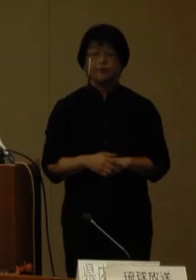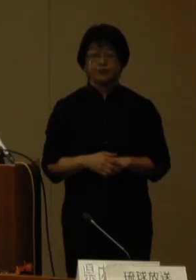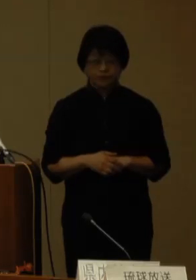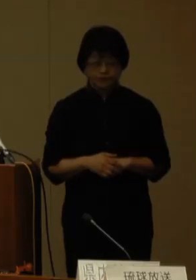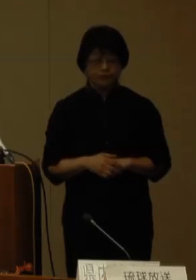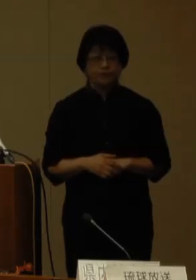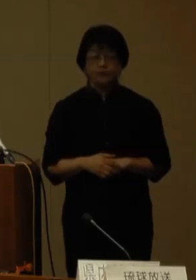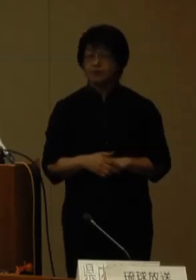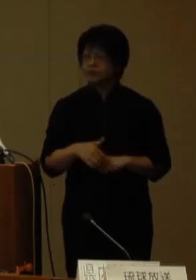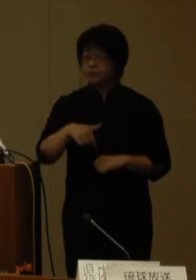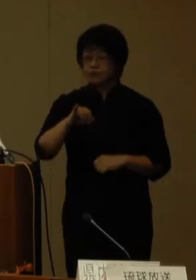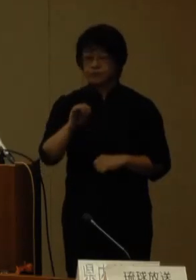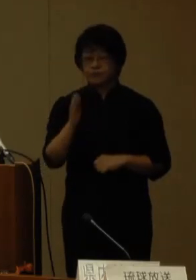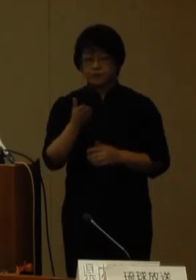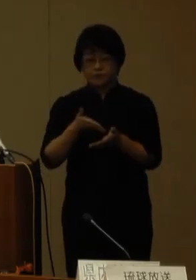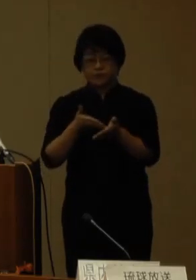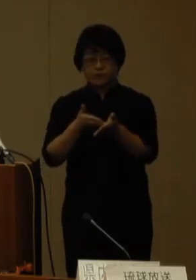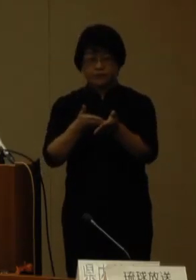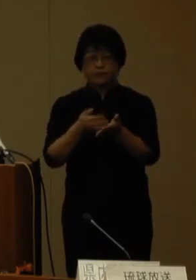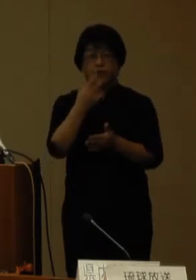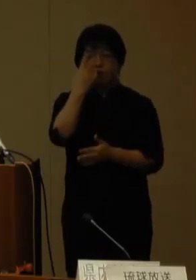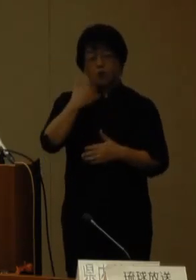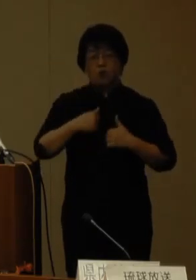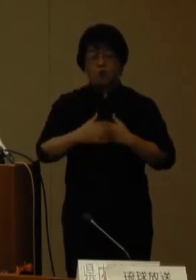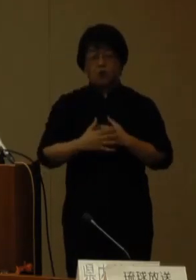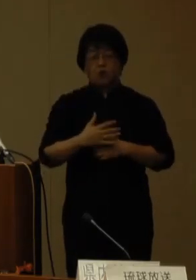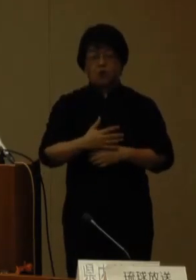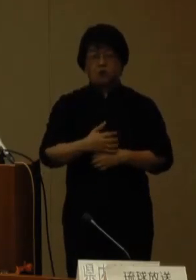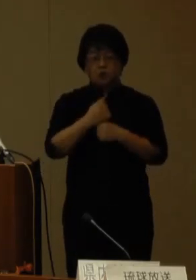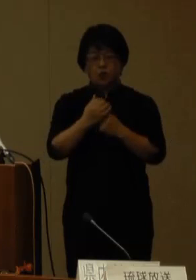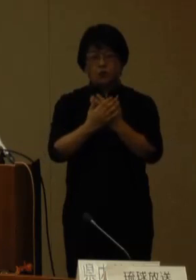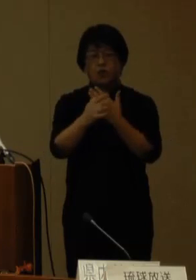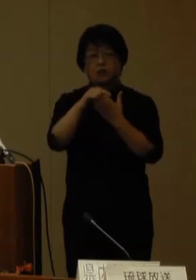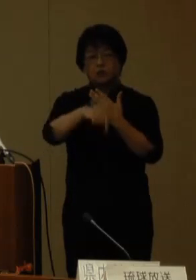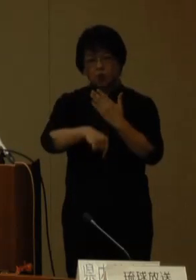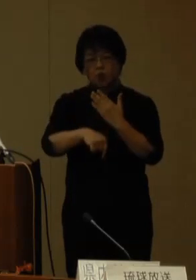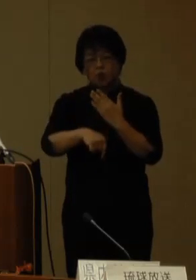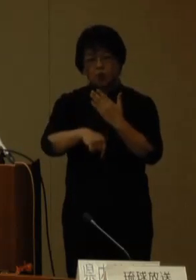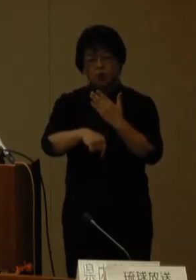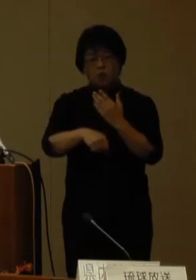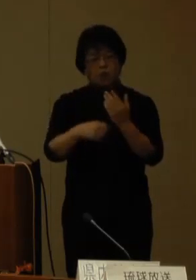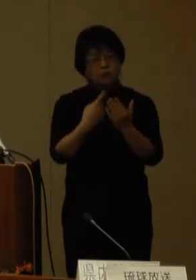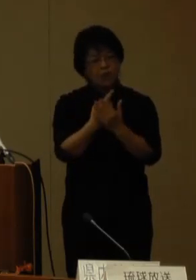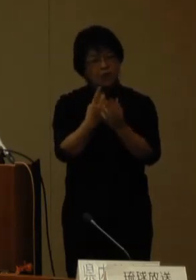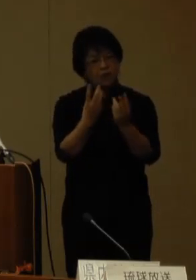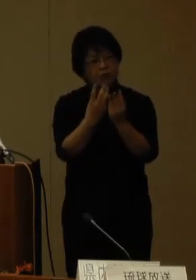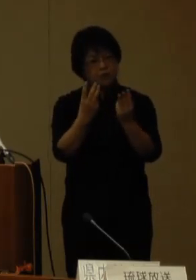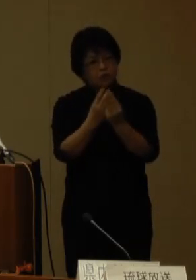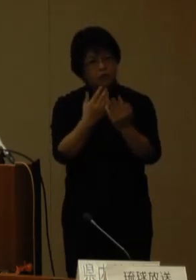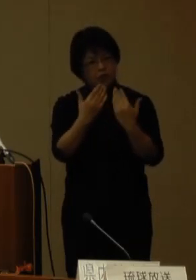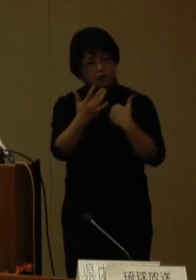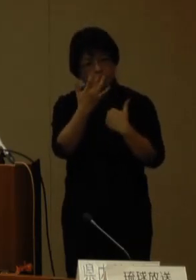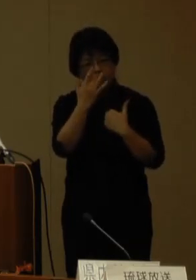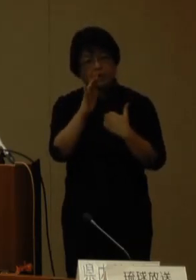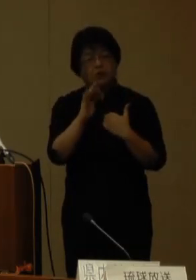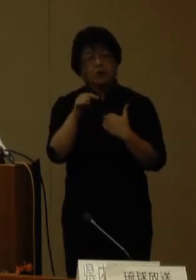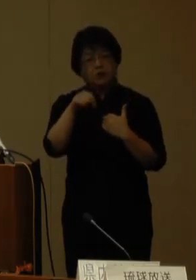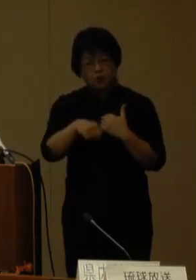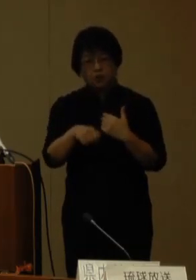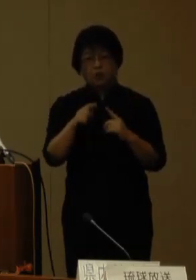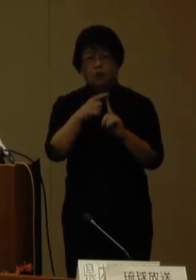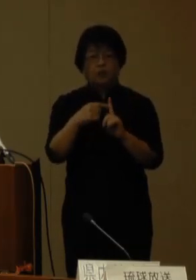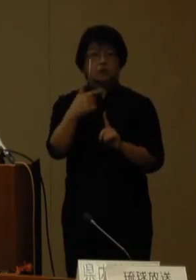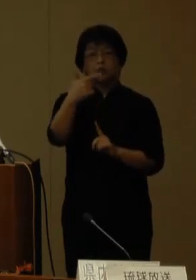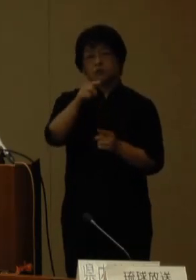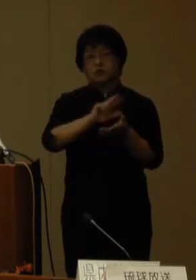はい、失礼しました。高校総体の規模がすいませんちょっとはっきりしないんですけれど、6ページにあります